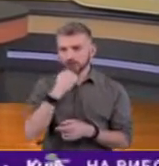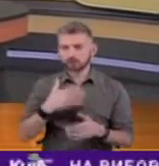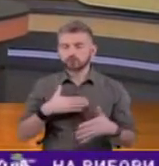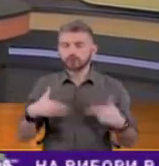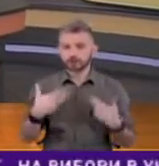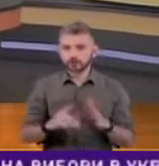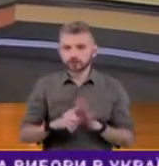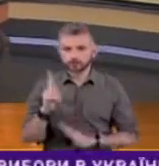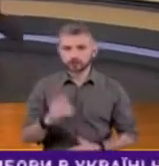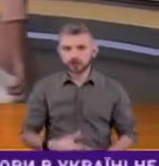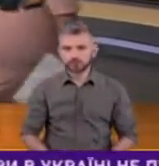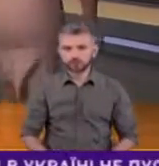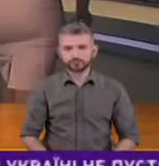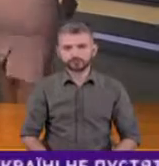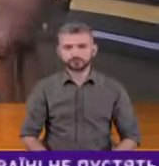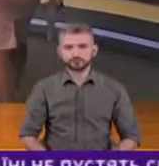Ми розпочинаємо.